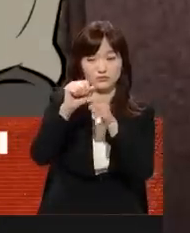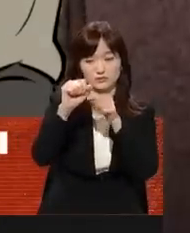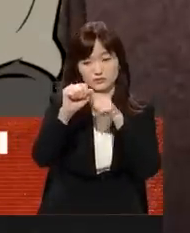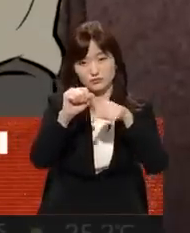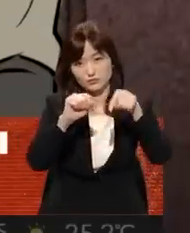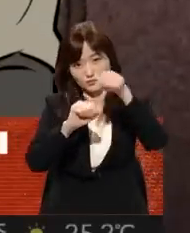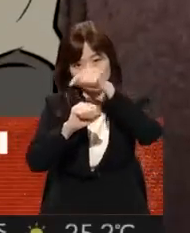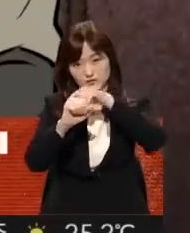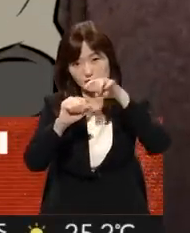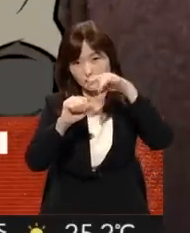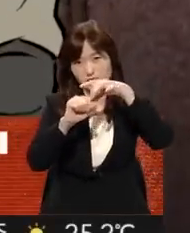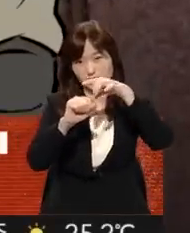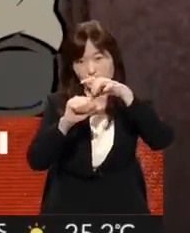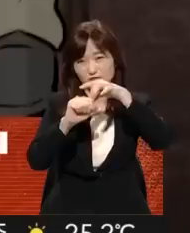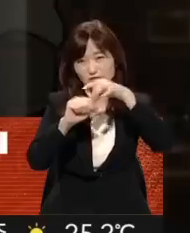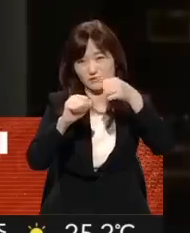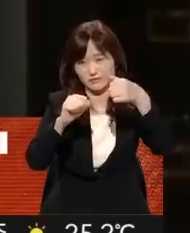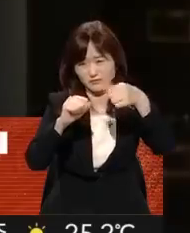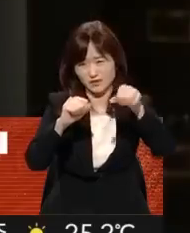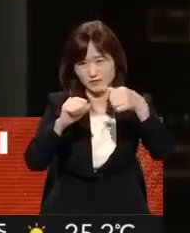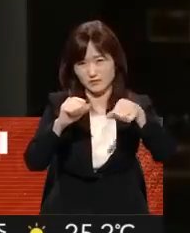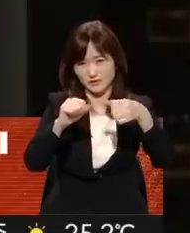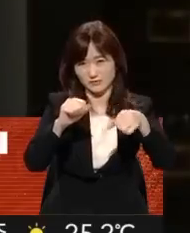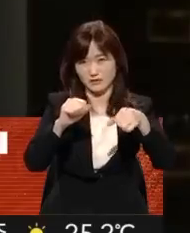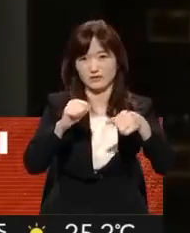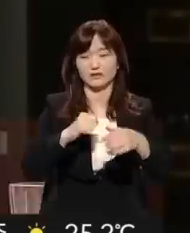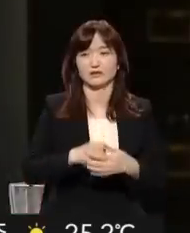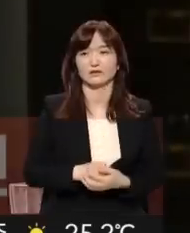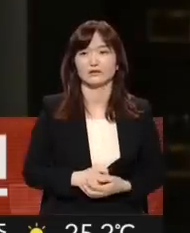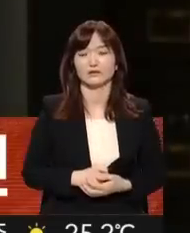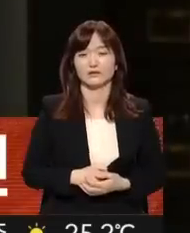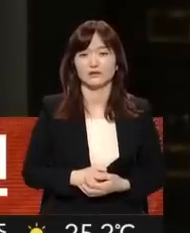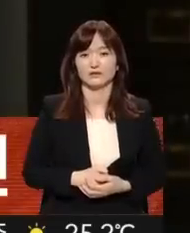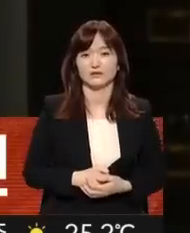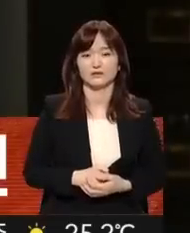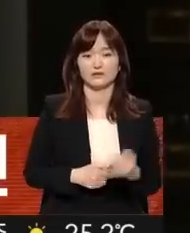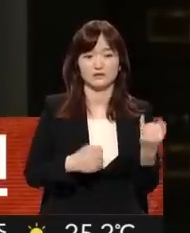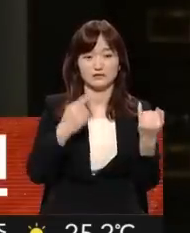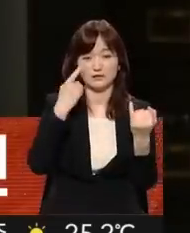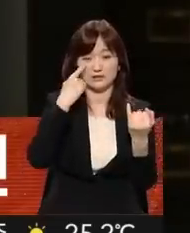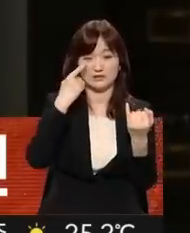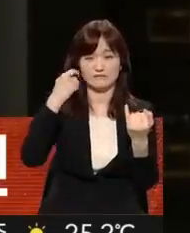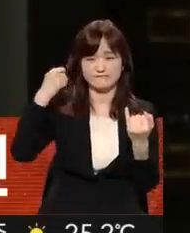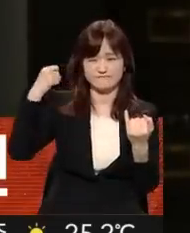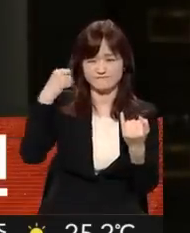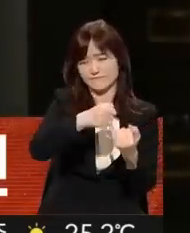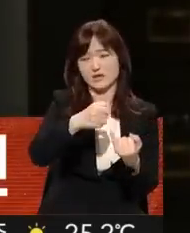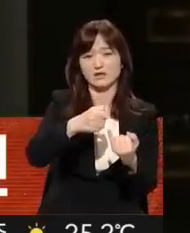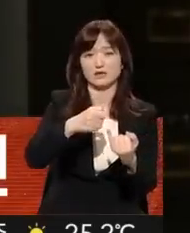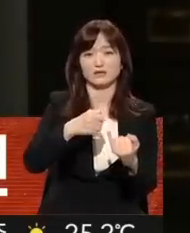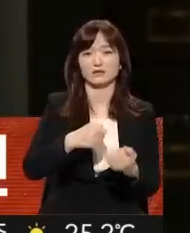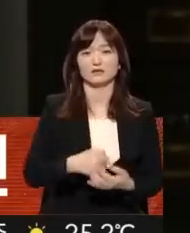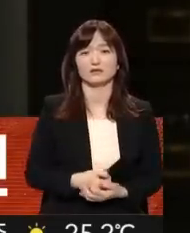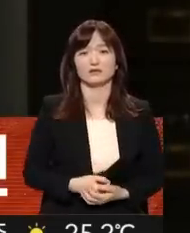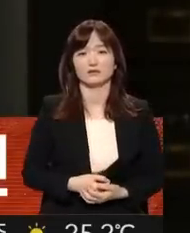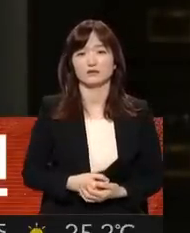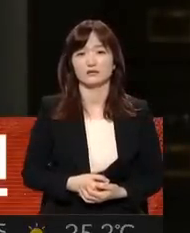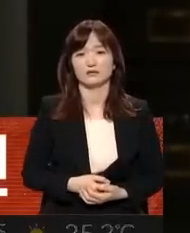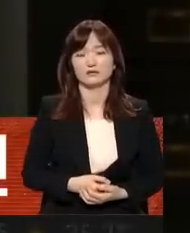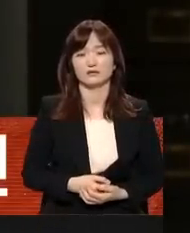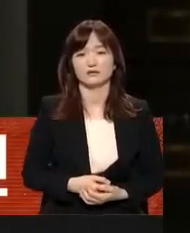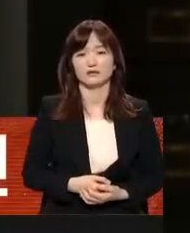뼈, 안와골이 부러진 겁니다. 예? 그러니까 눈을 이렇게 주먹이든 뭐든 쳤다는 거예요. 세상에